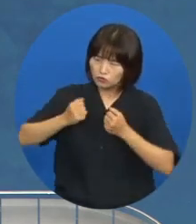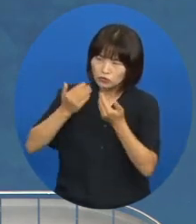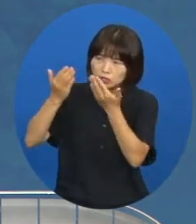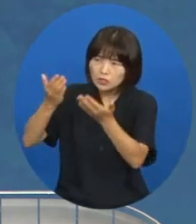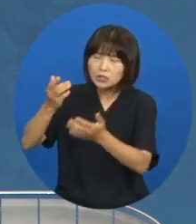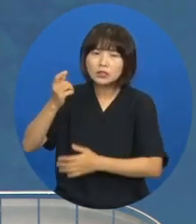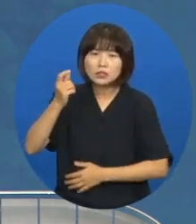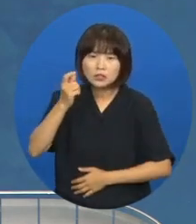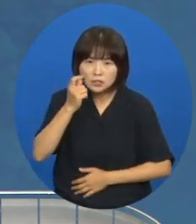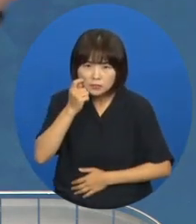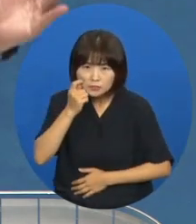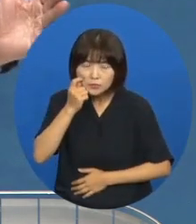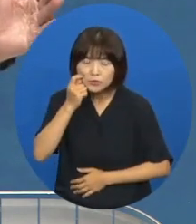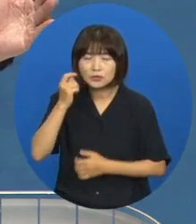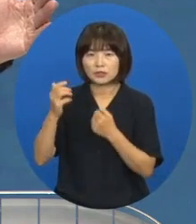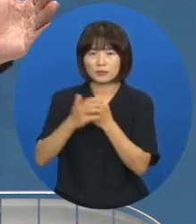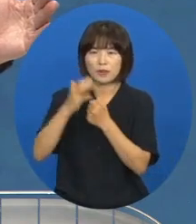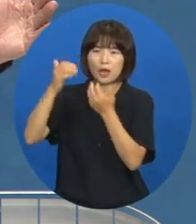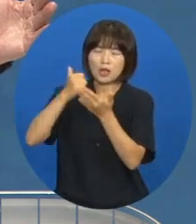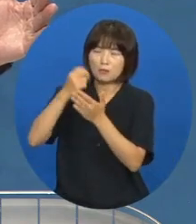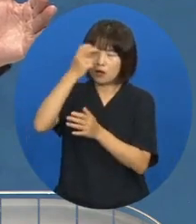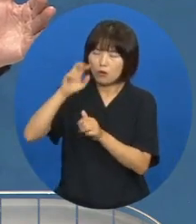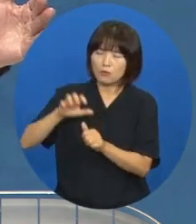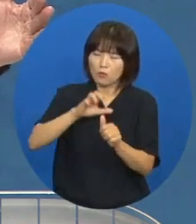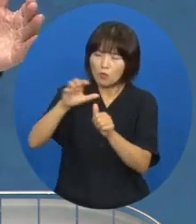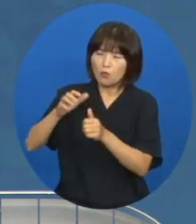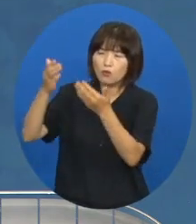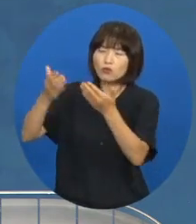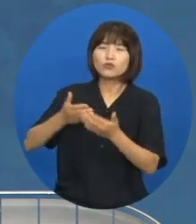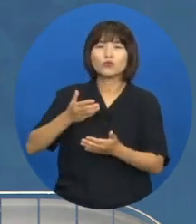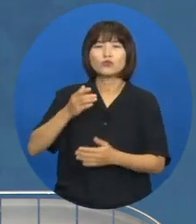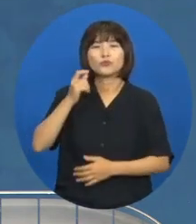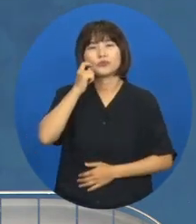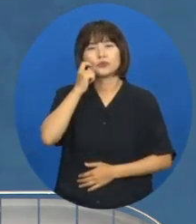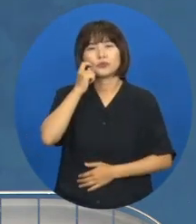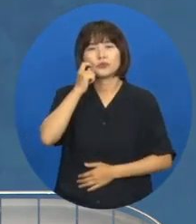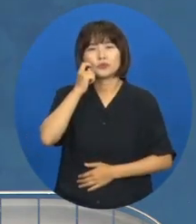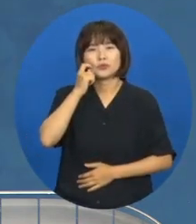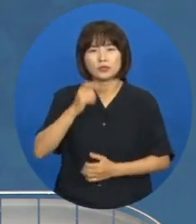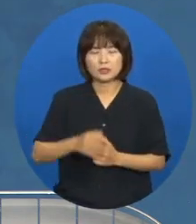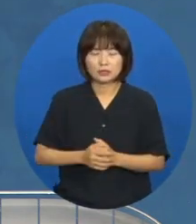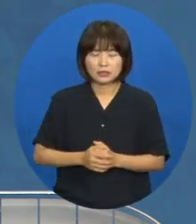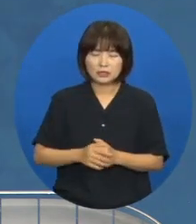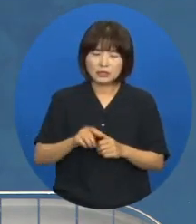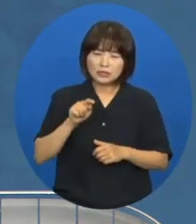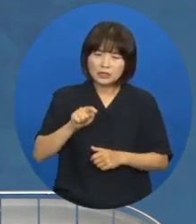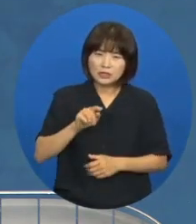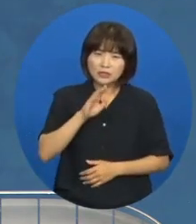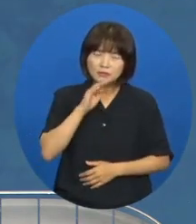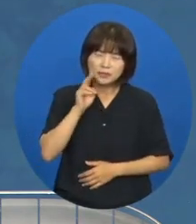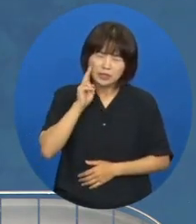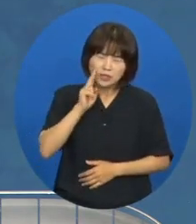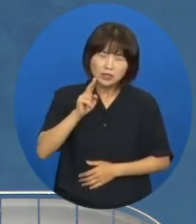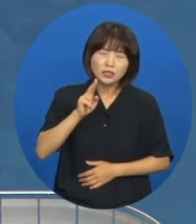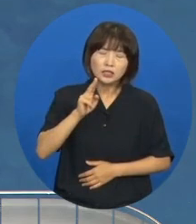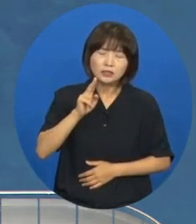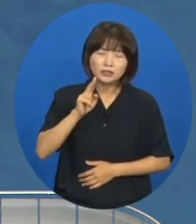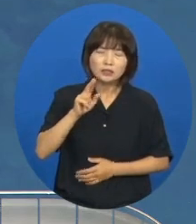되니까 하나님이 보호하실 수가 없어요. 이것이 우리들이 지금 가지고 있는 매우 심각한 상태예요.